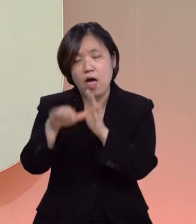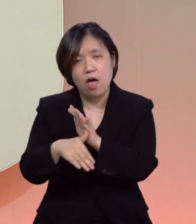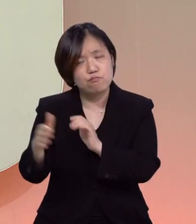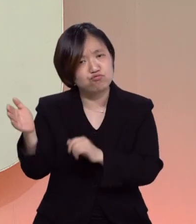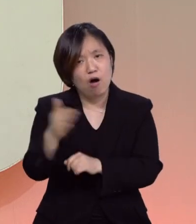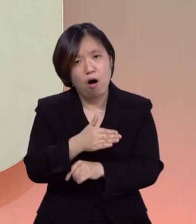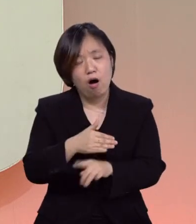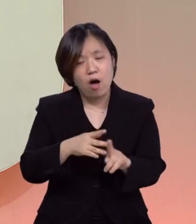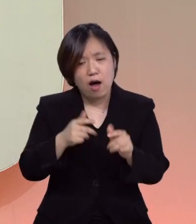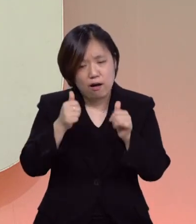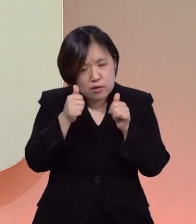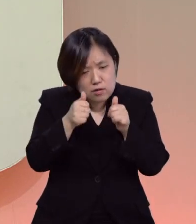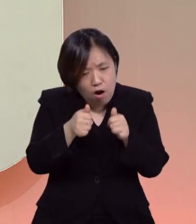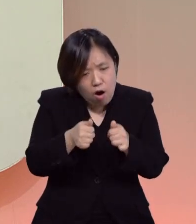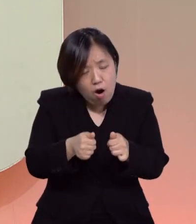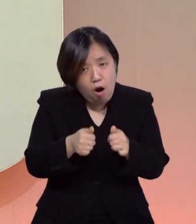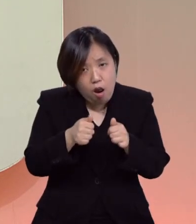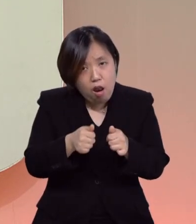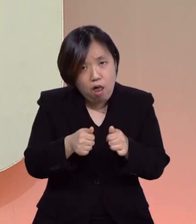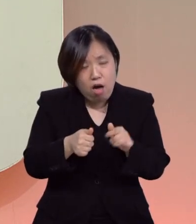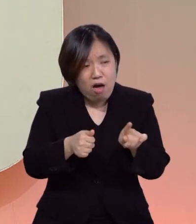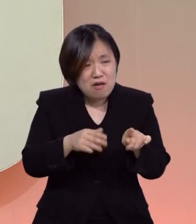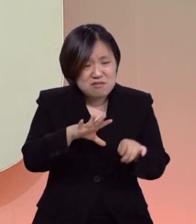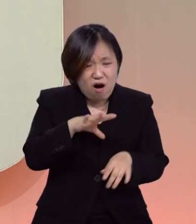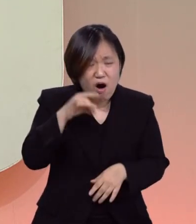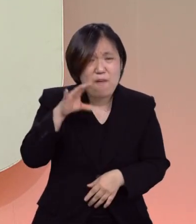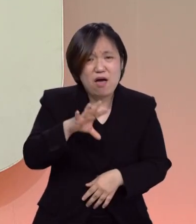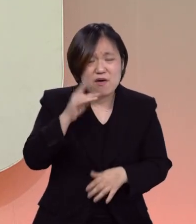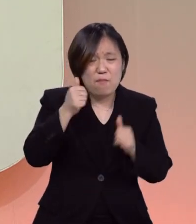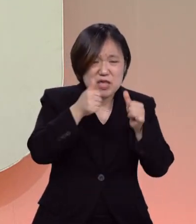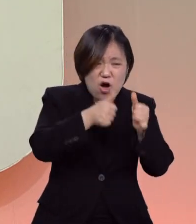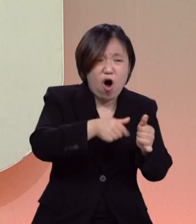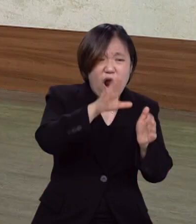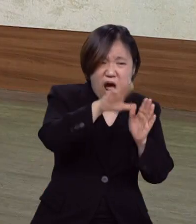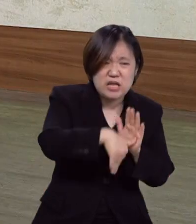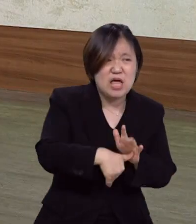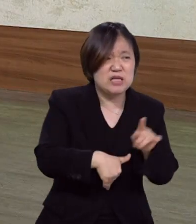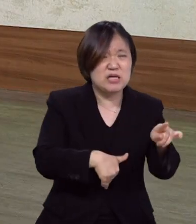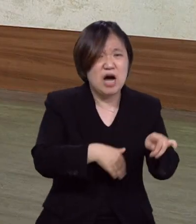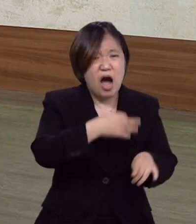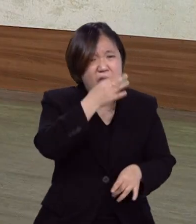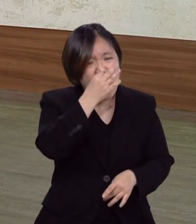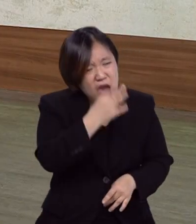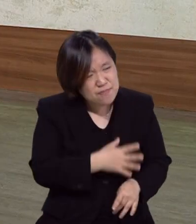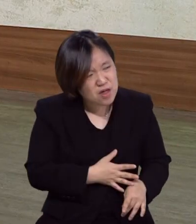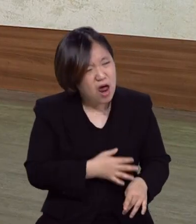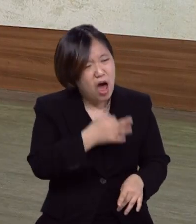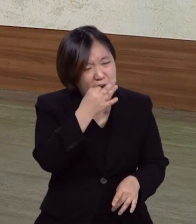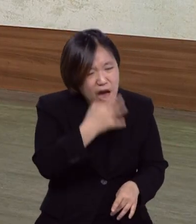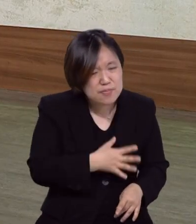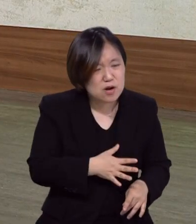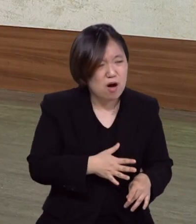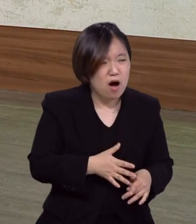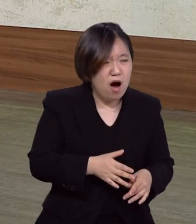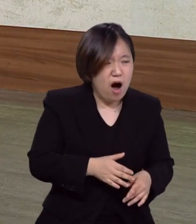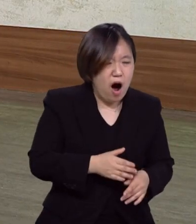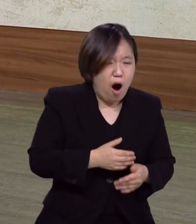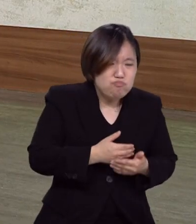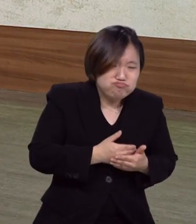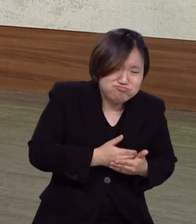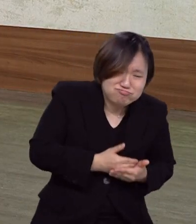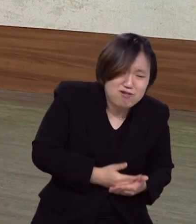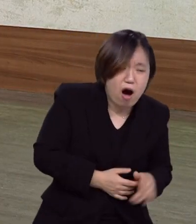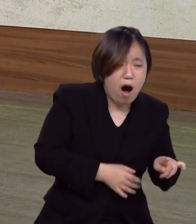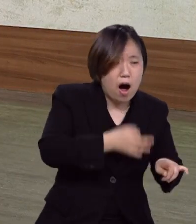절을 할 때마다 산하나를 들고 절을 할 때마다 산을 짊어지고 엎드리는 느낌이었는데 갑자기